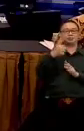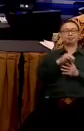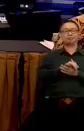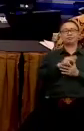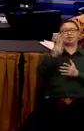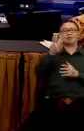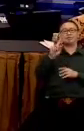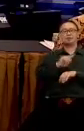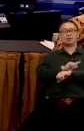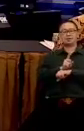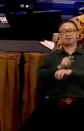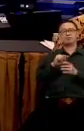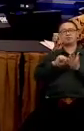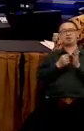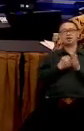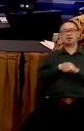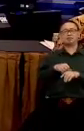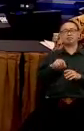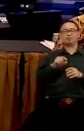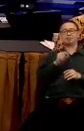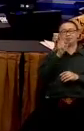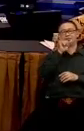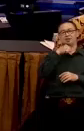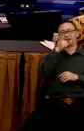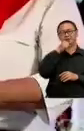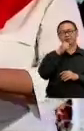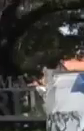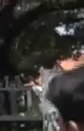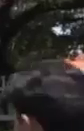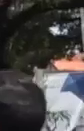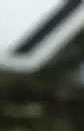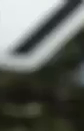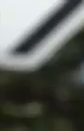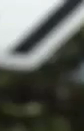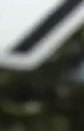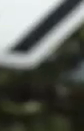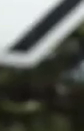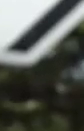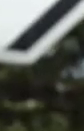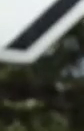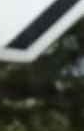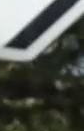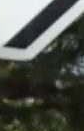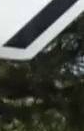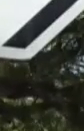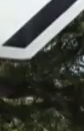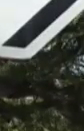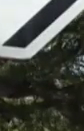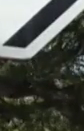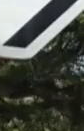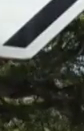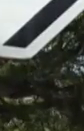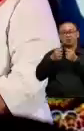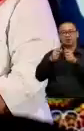selama proses debat ini, semua yang ada di dalam gedung ini diwajibkan untuk memakai masker, tidak terkecuali dengan paslon